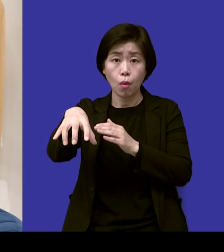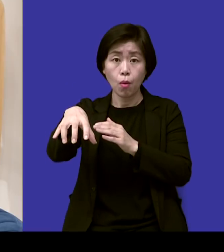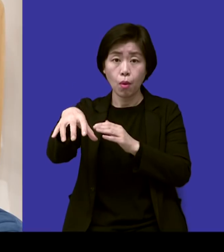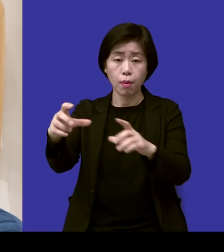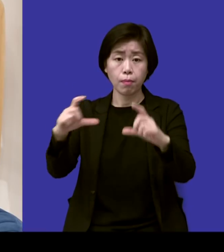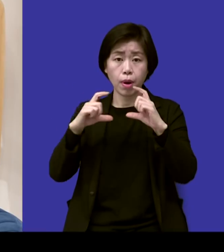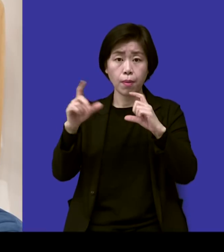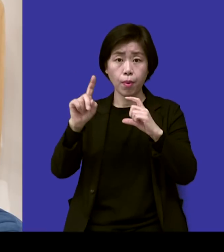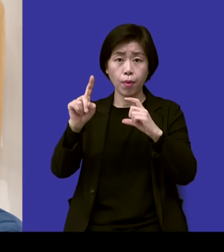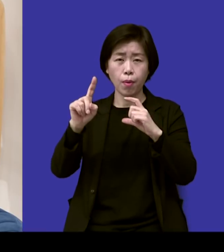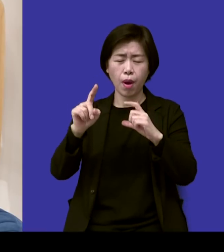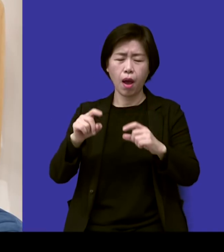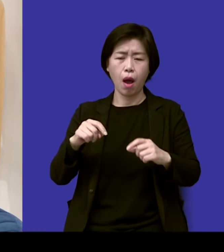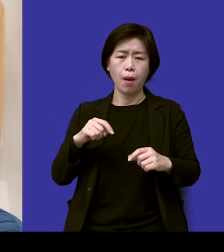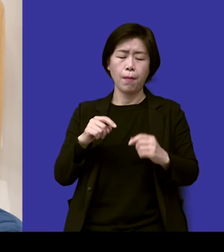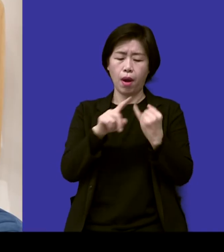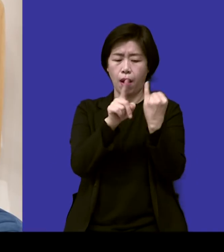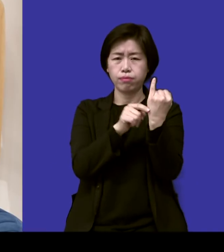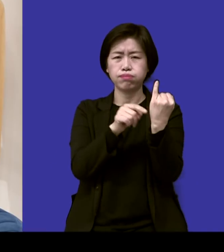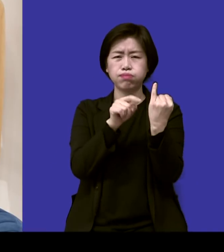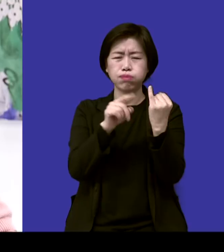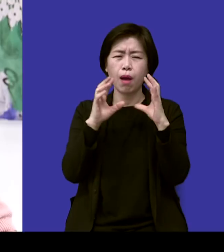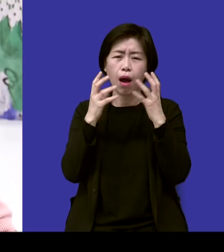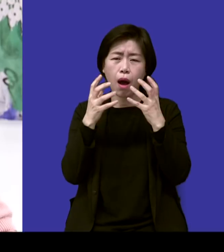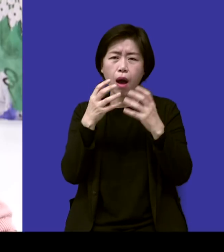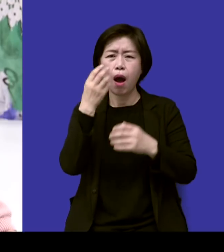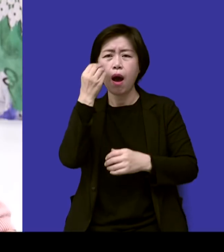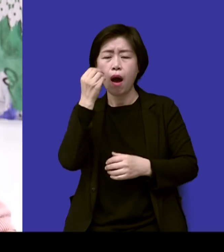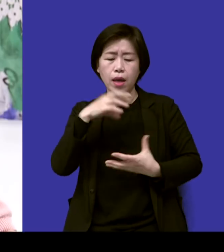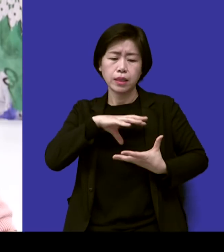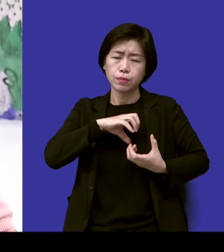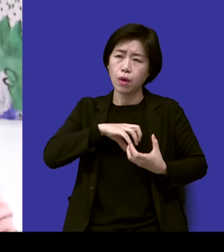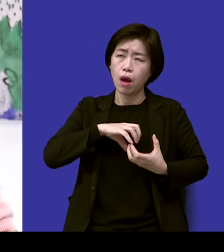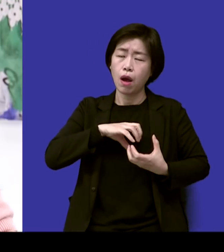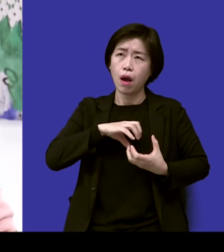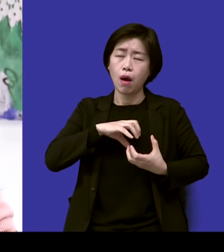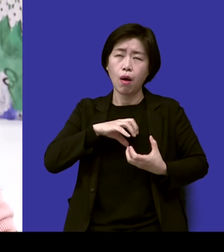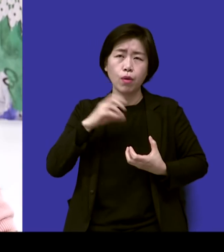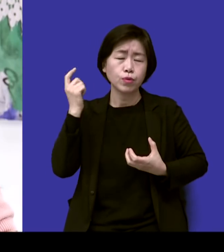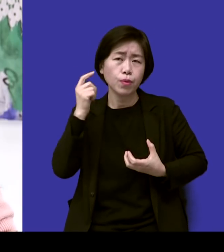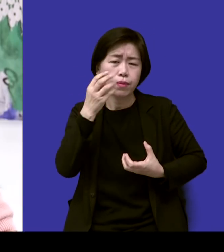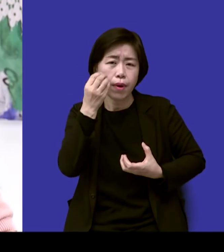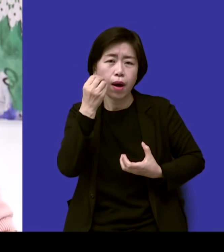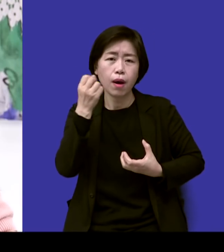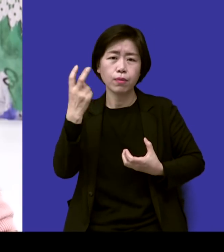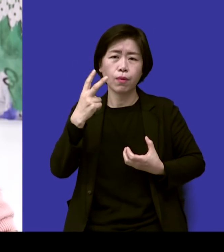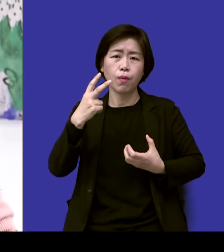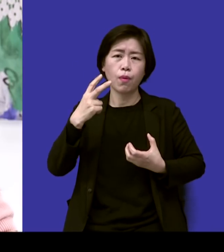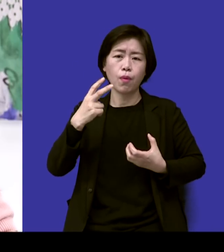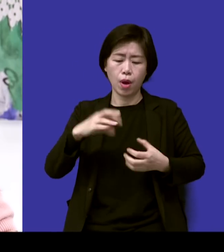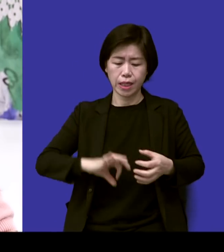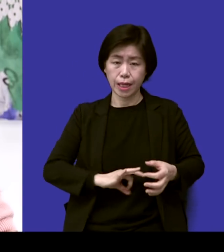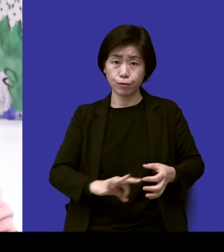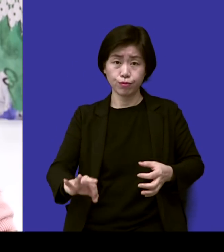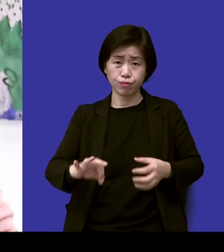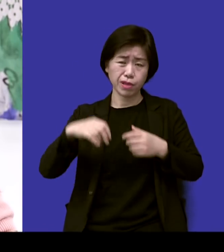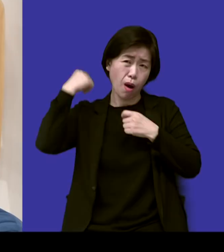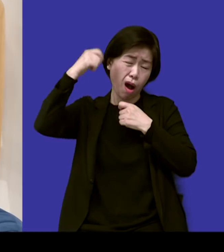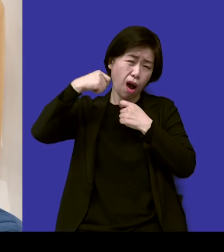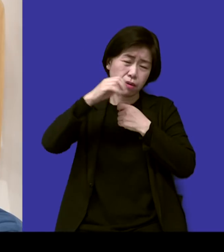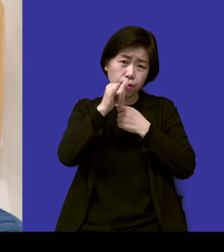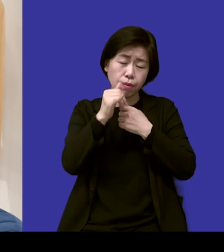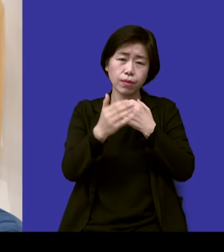어. 아이가 좀 이상하다. 심장 소리가 이상하다. 예. 탯줄도 막 뱅뱅 감고 있고 예. 빨리 수술해야 될 것 같다 하는